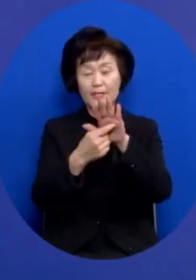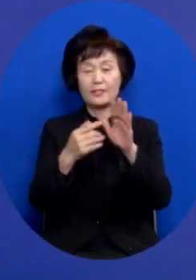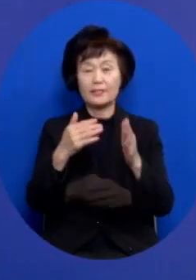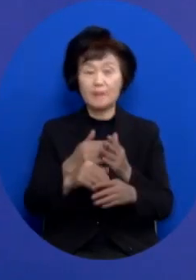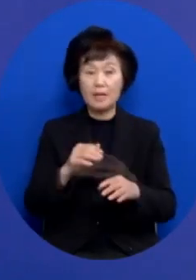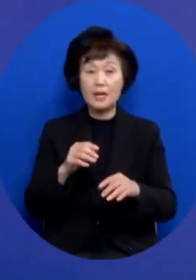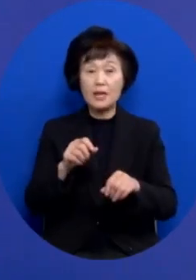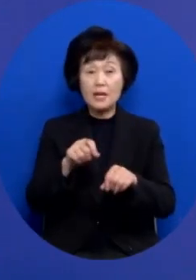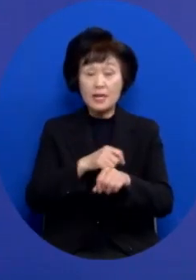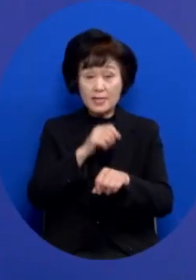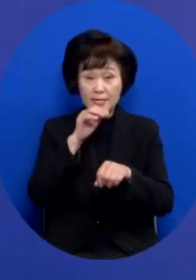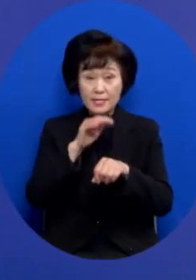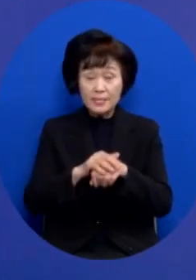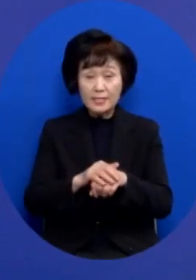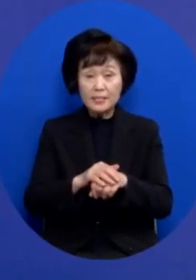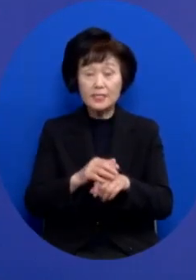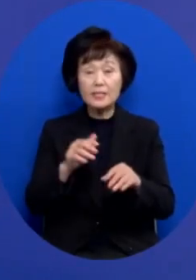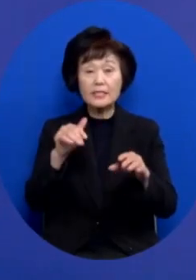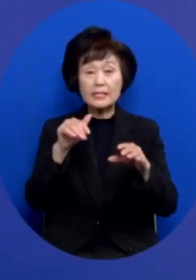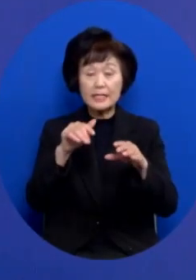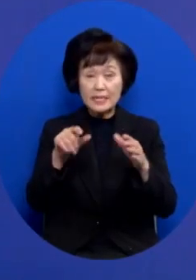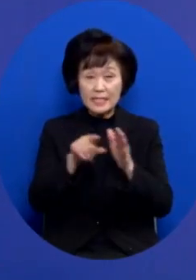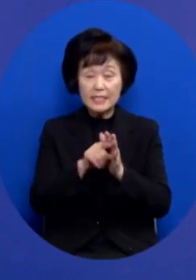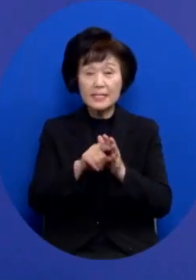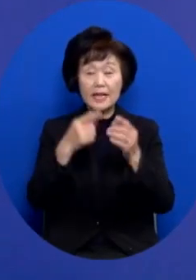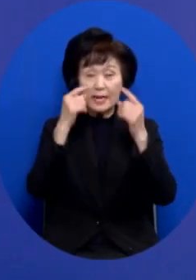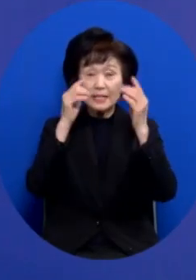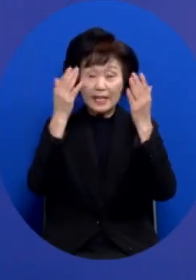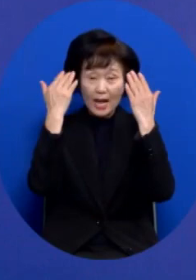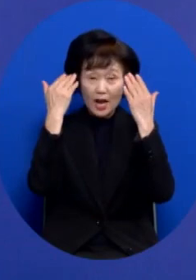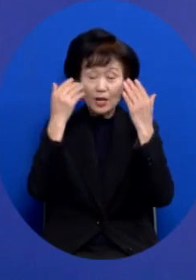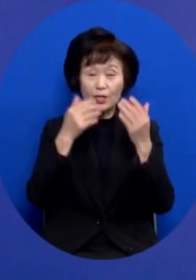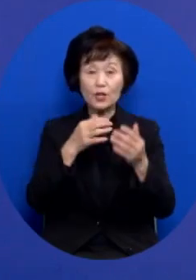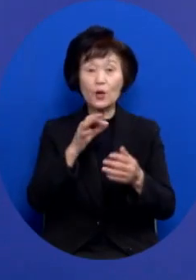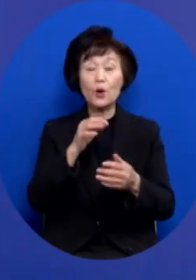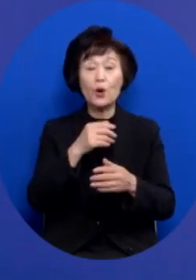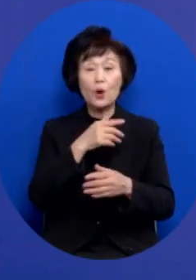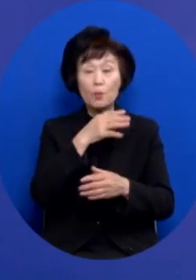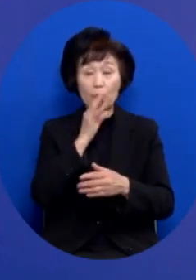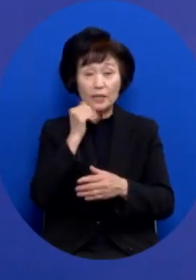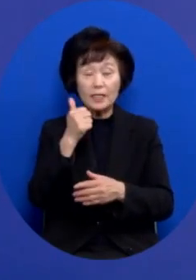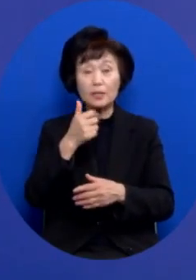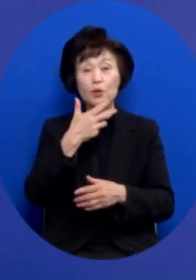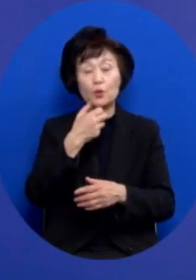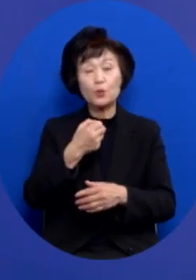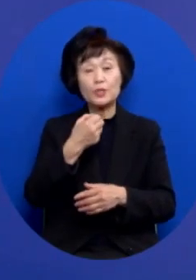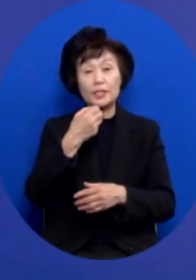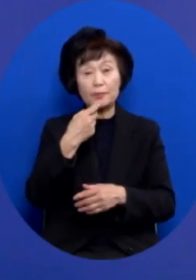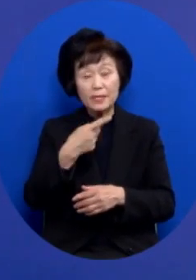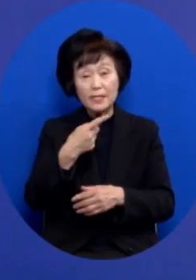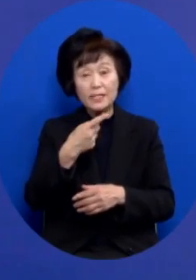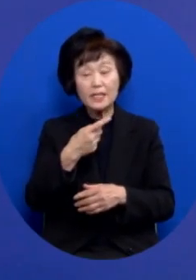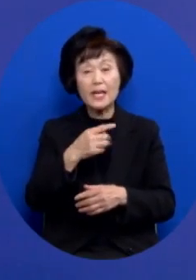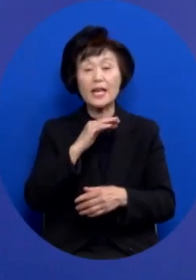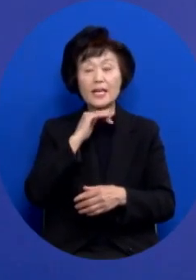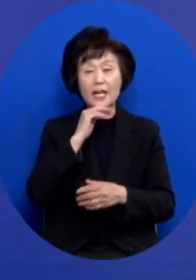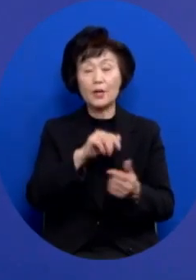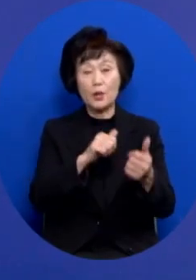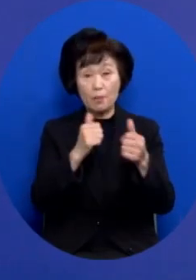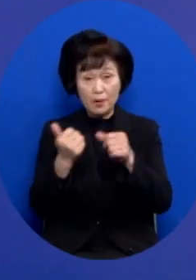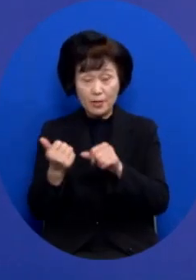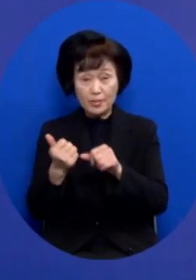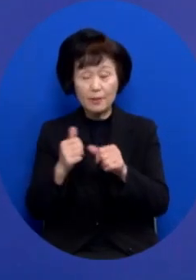7000 신학대학교 명예총장인 은준권 목사가 지난 15일에 91세를 일기로 별세한 가운데